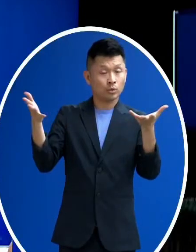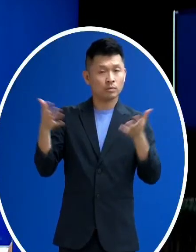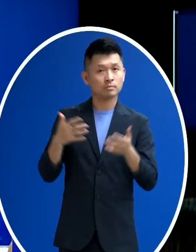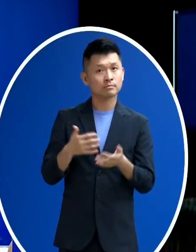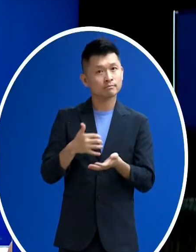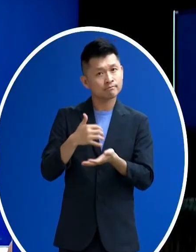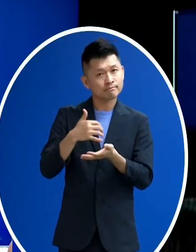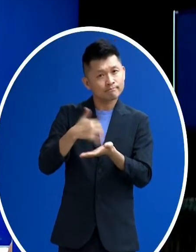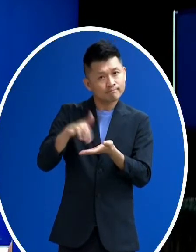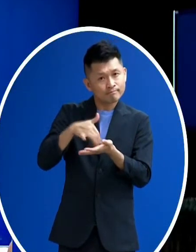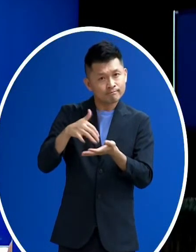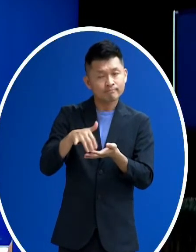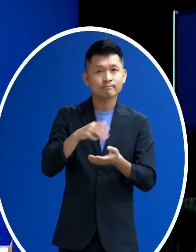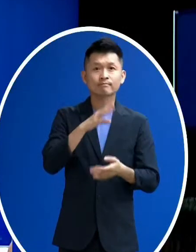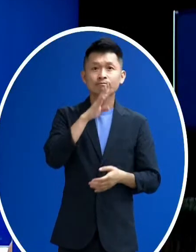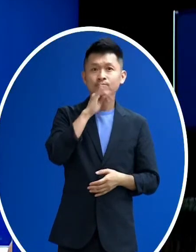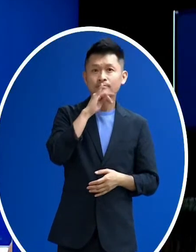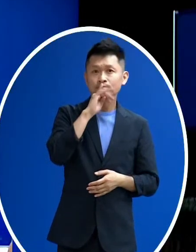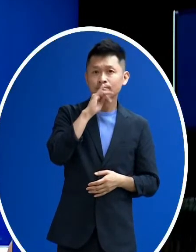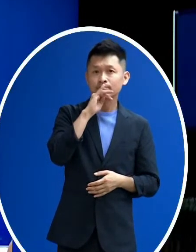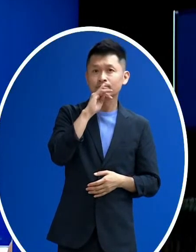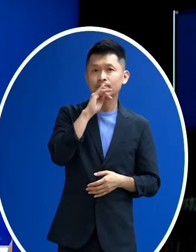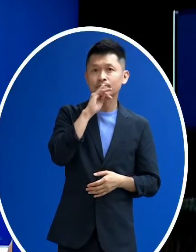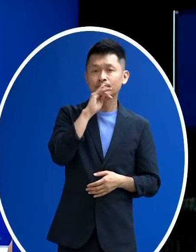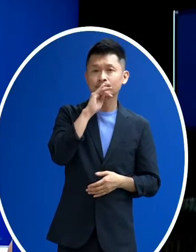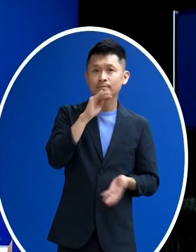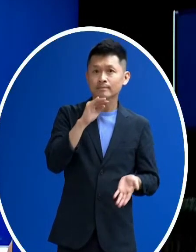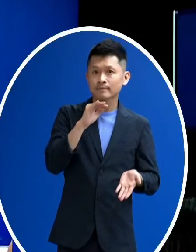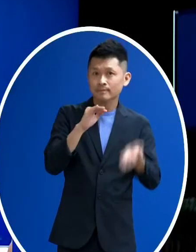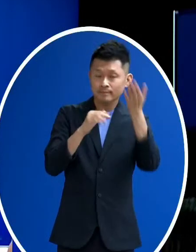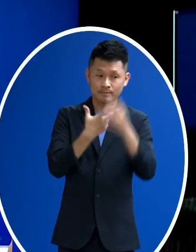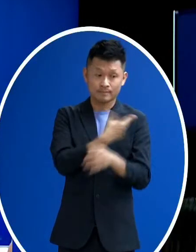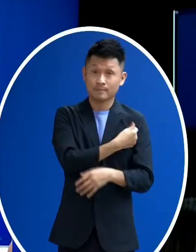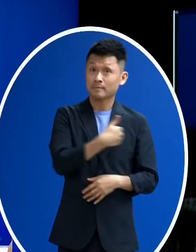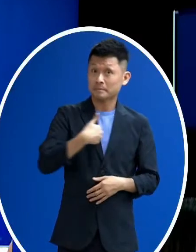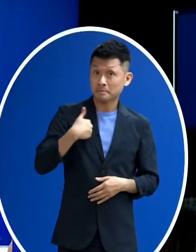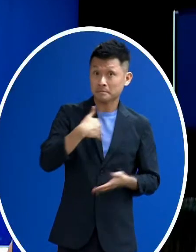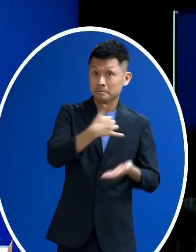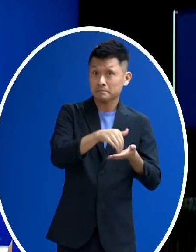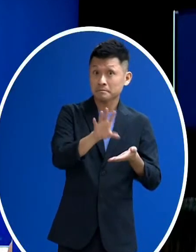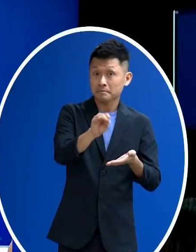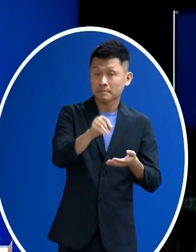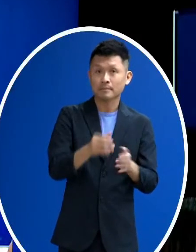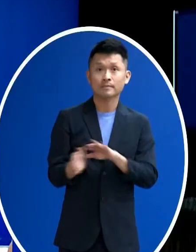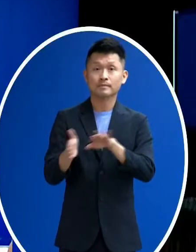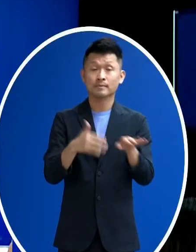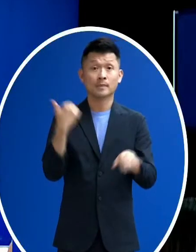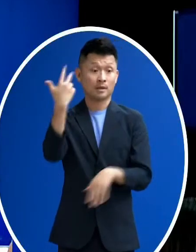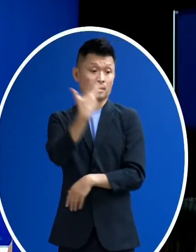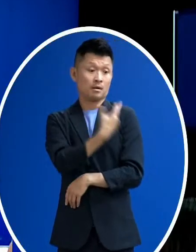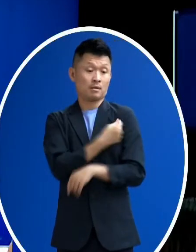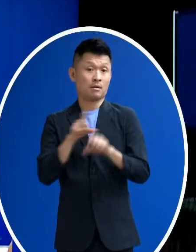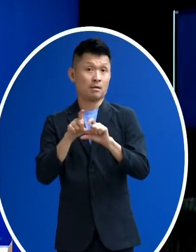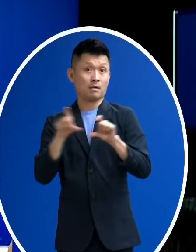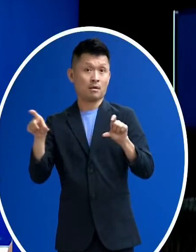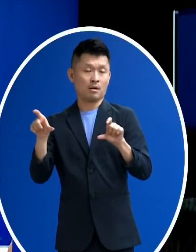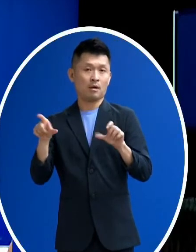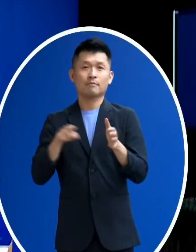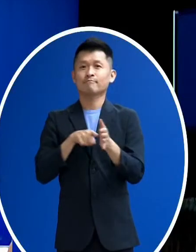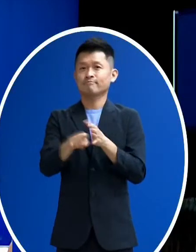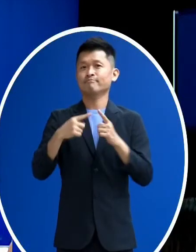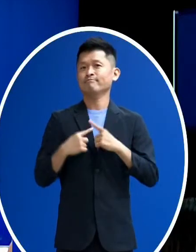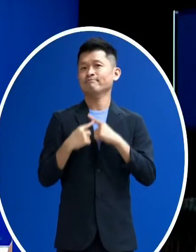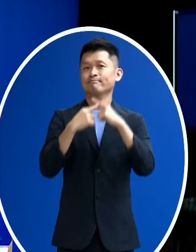大概可以开到几岁的人，我们有没有去做一个估算？第二个就是我们其实有提到说，高端的疫苗现在就是可以直接